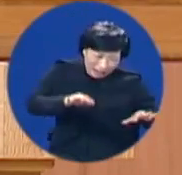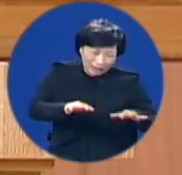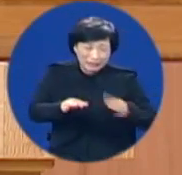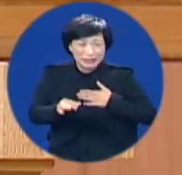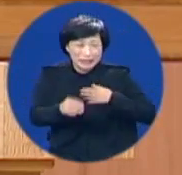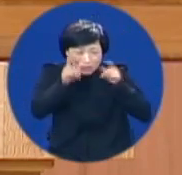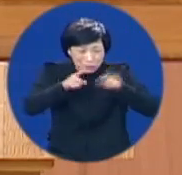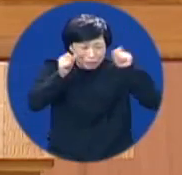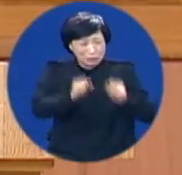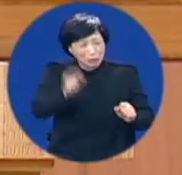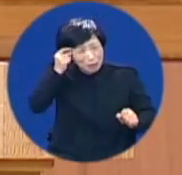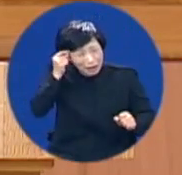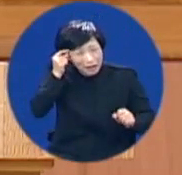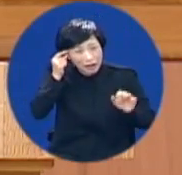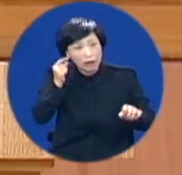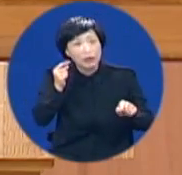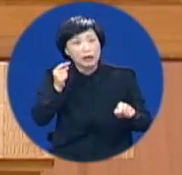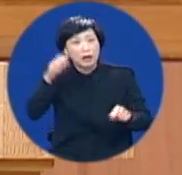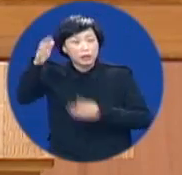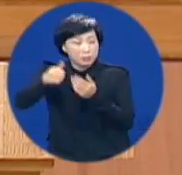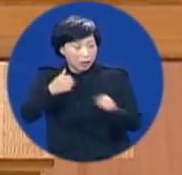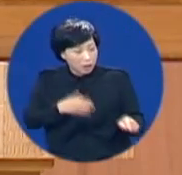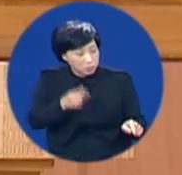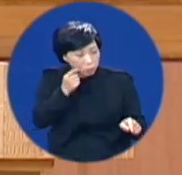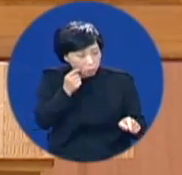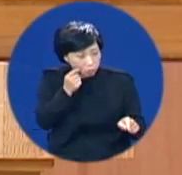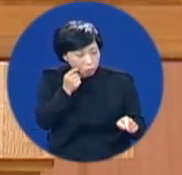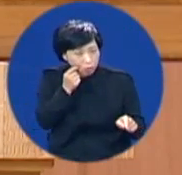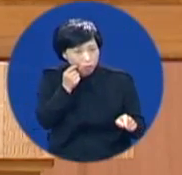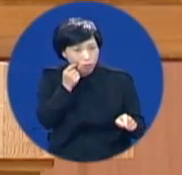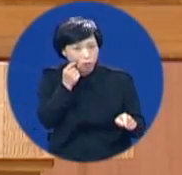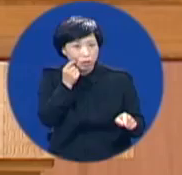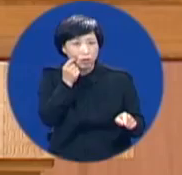지옥이야? 너 하나님 알았어?